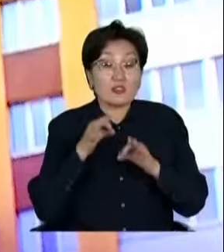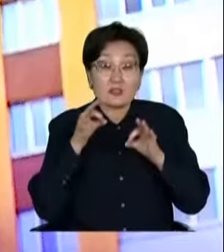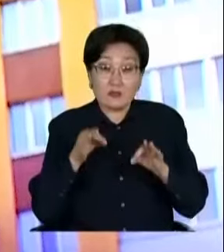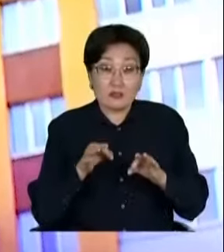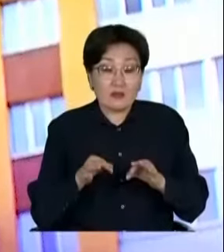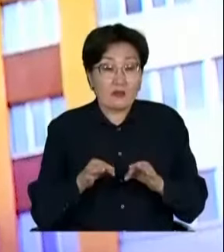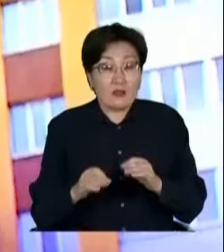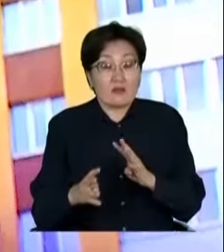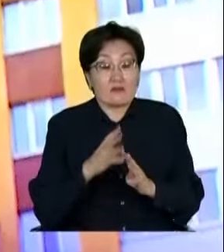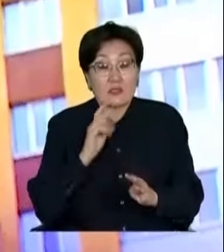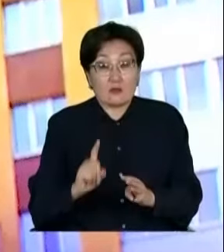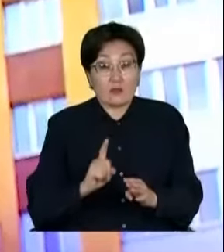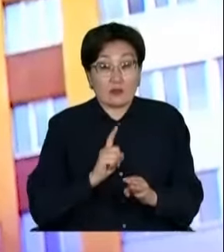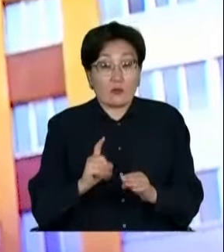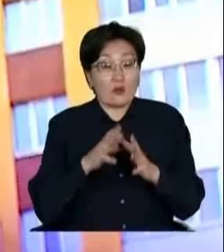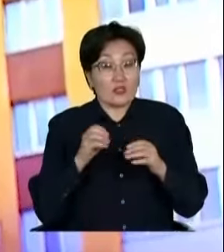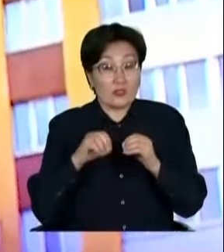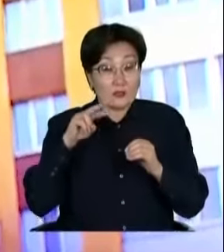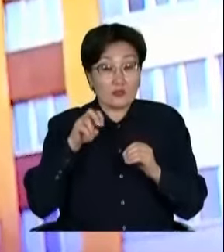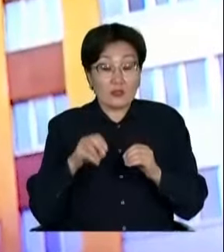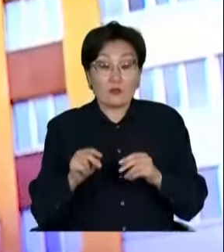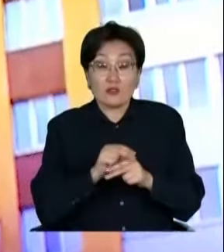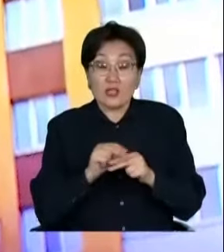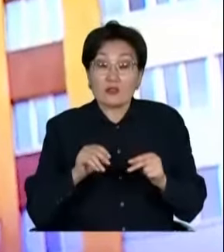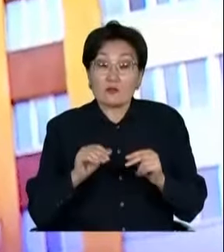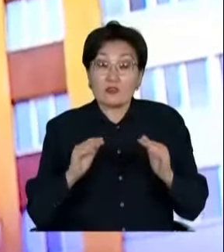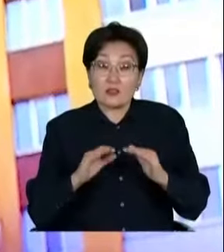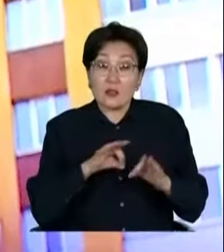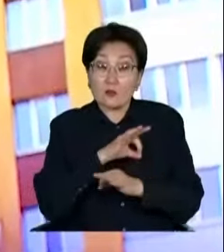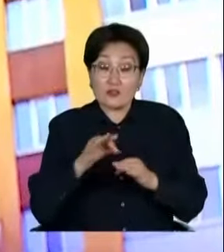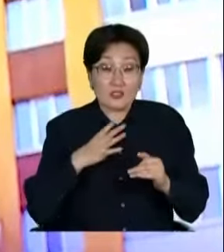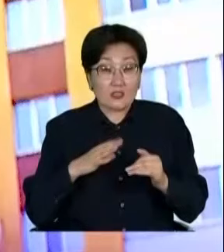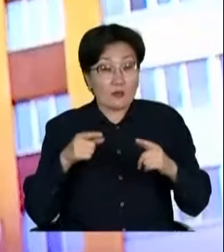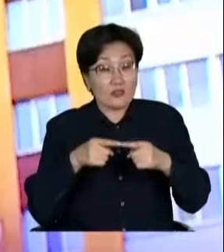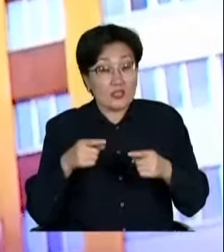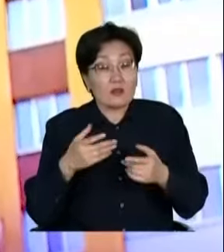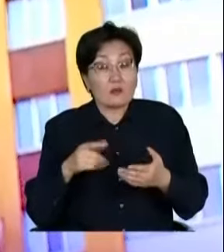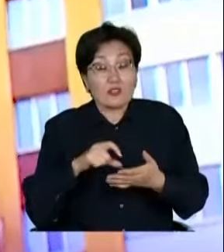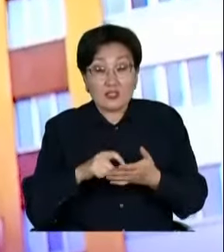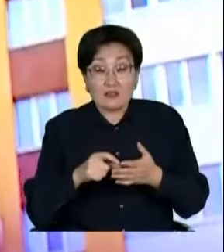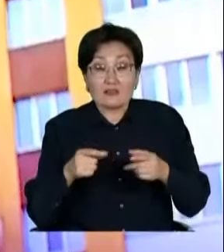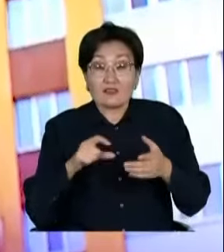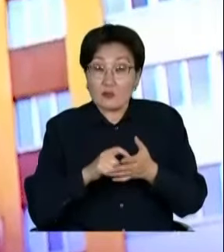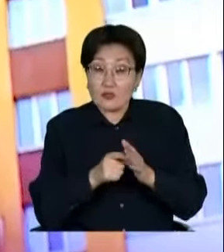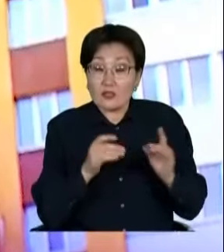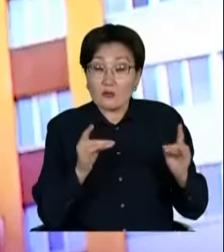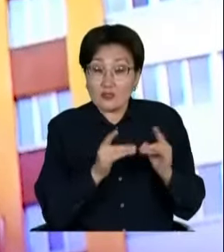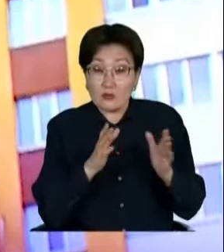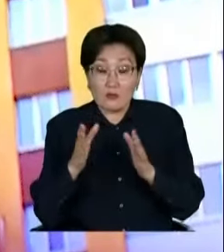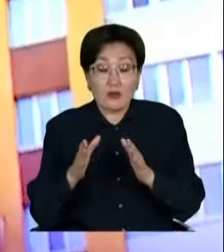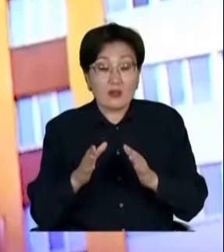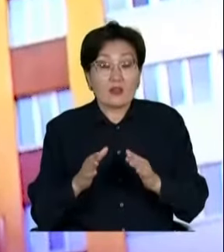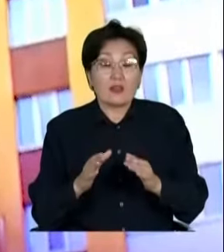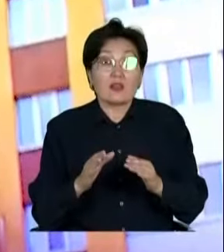не двигается больше 10 лет. А пока воспитанники детдомов вынуждены снимать комнаты в общежитиях, скитаться по